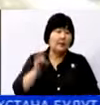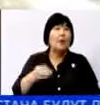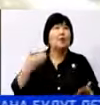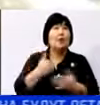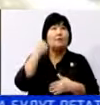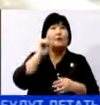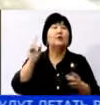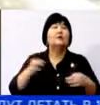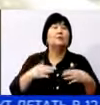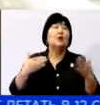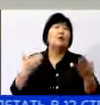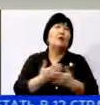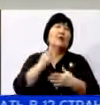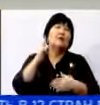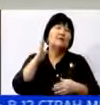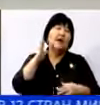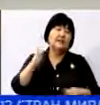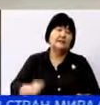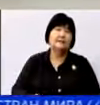Новый год буду справлять в новой квартире.